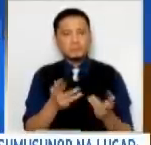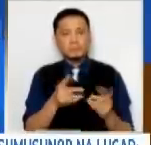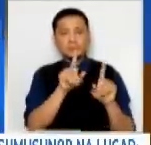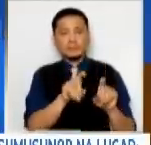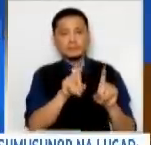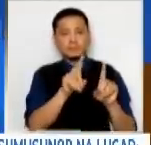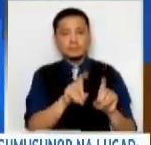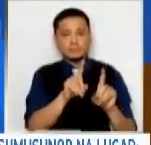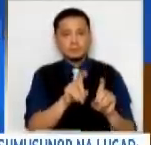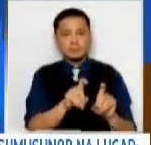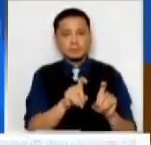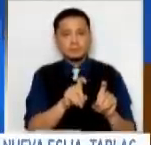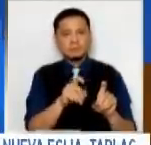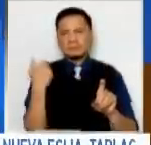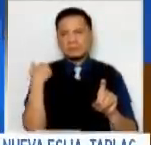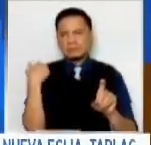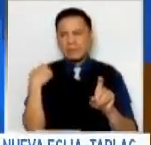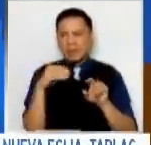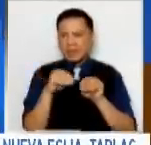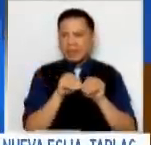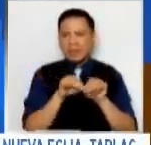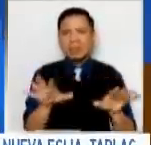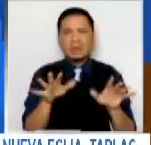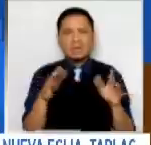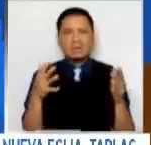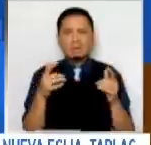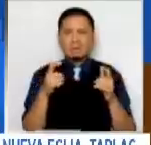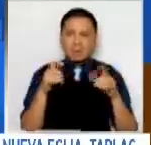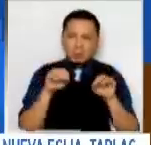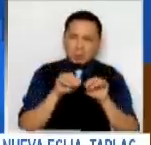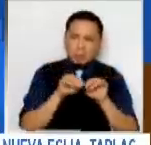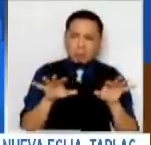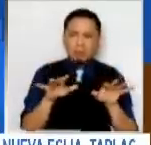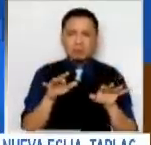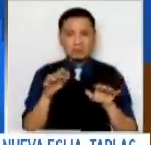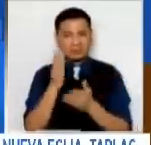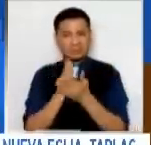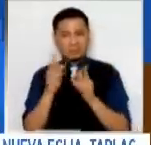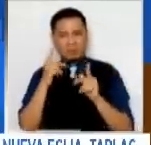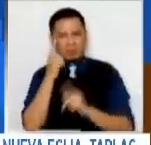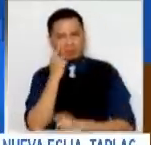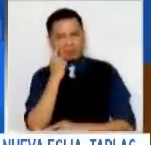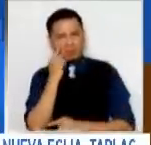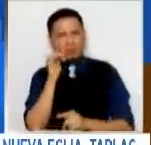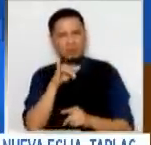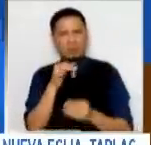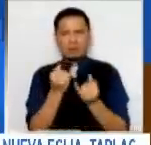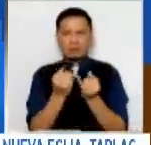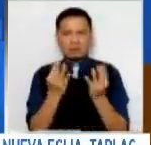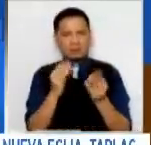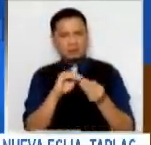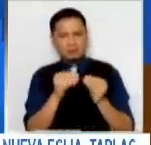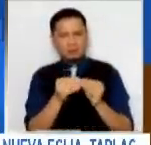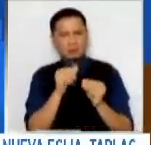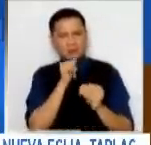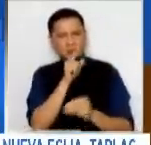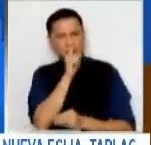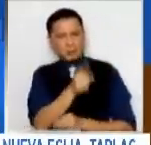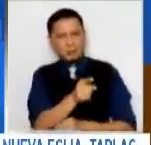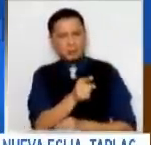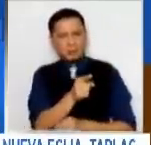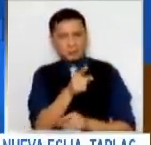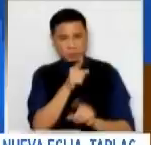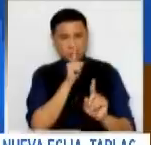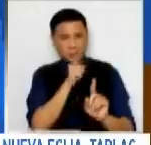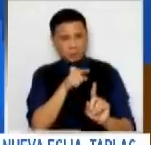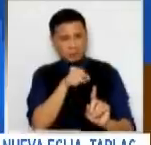kung bakit may mga duda pa rin ho doon sa mga lumalabas na numbers na sinasabing baka hindi naman din talaga yan ang totoo pa, no, na